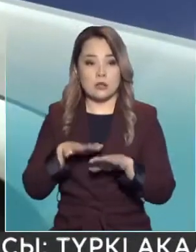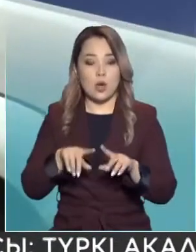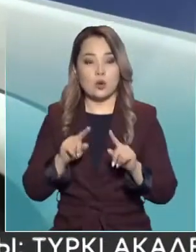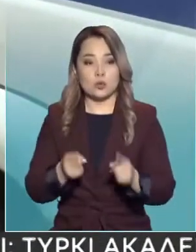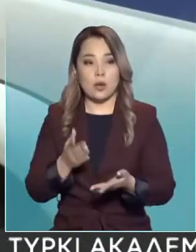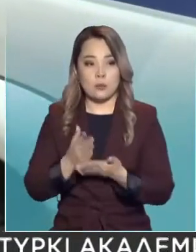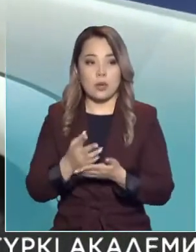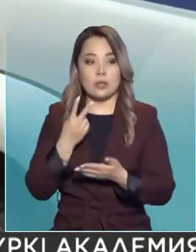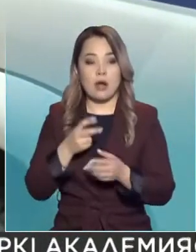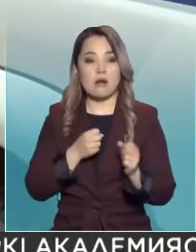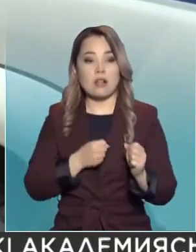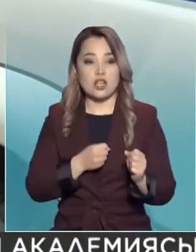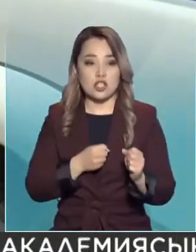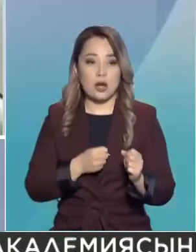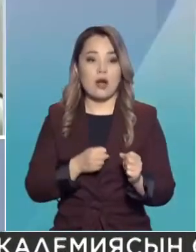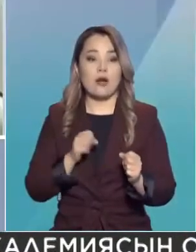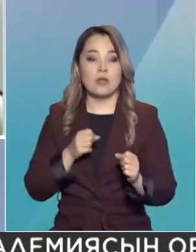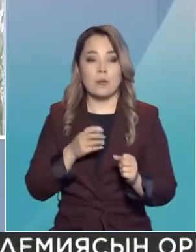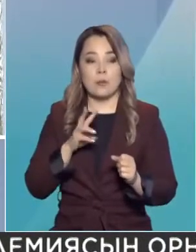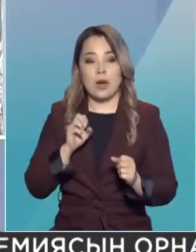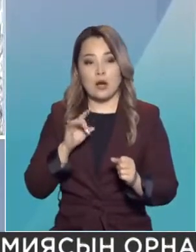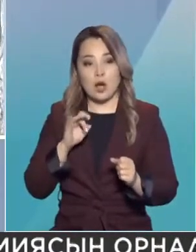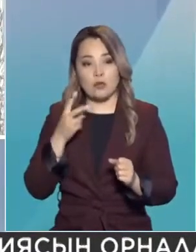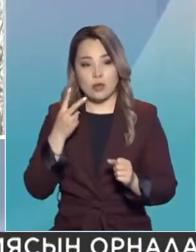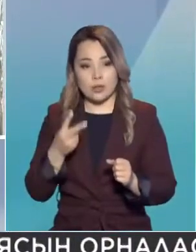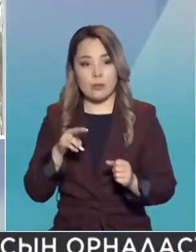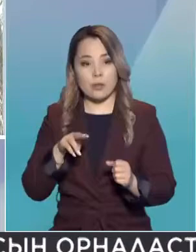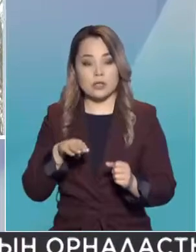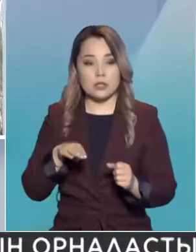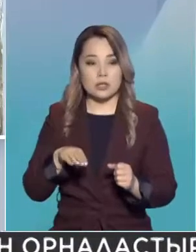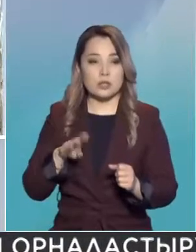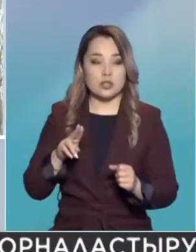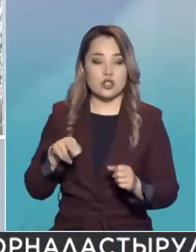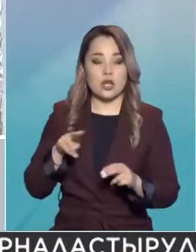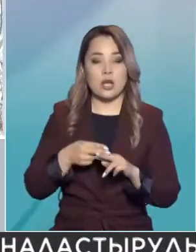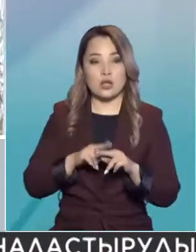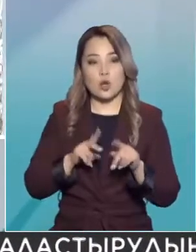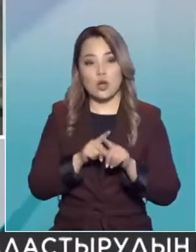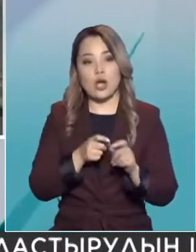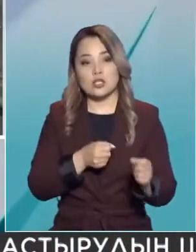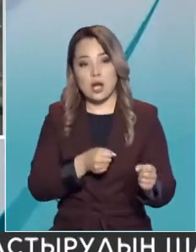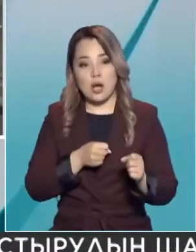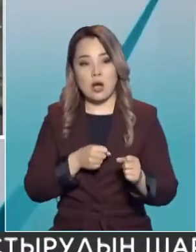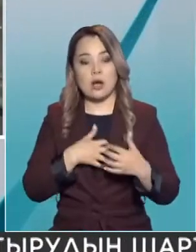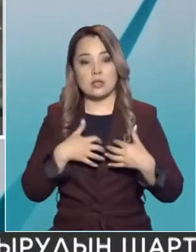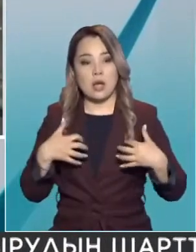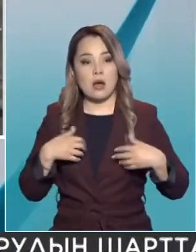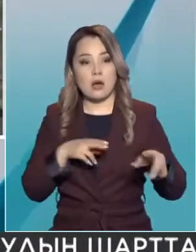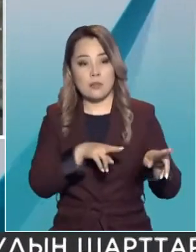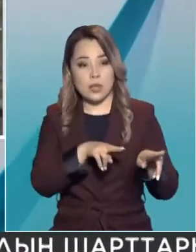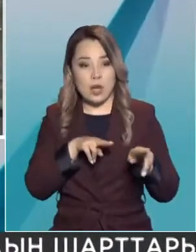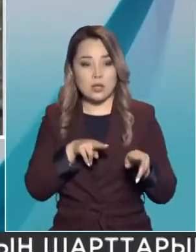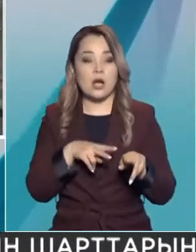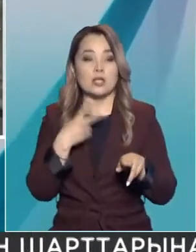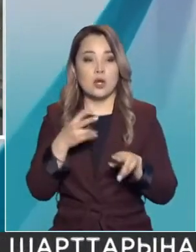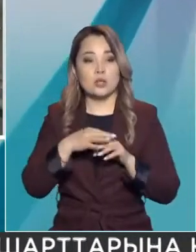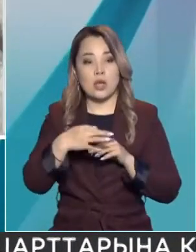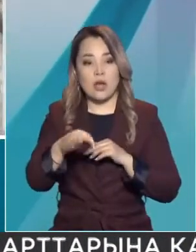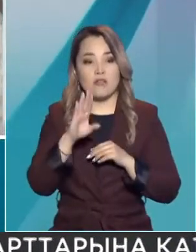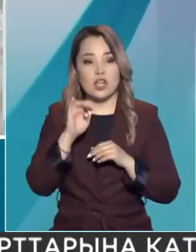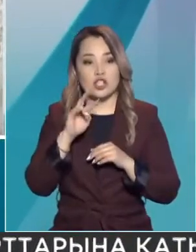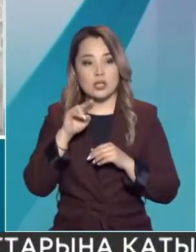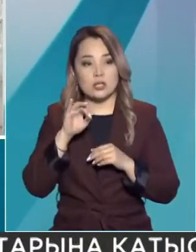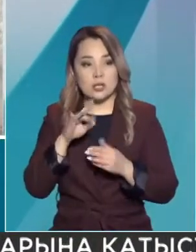Ұсталғандардан 2 Калашников автоматы, 2 Макаров және тата жауынгерлік тапаншасы, 3 аңшылық карабин, 2 тегіс сұңғылы